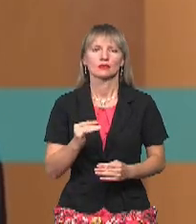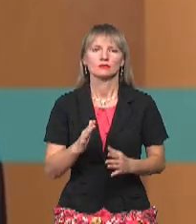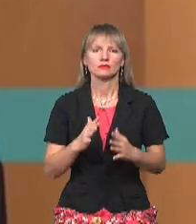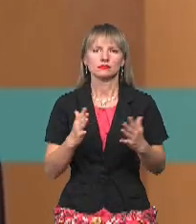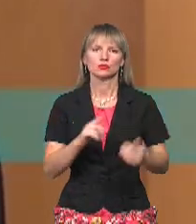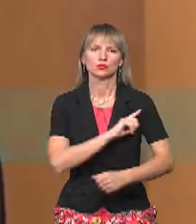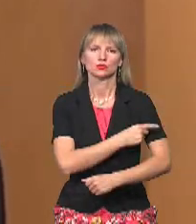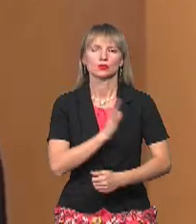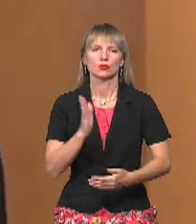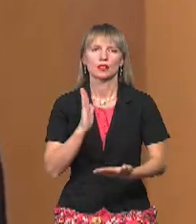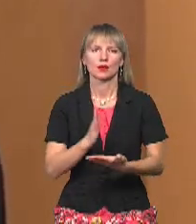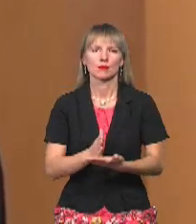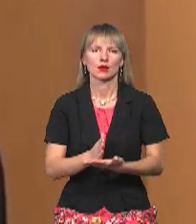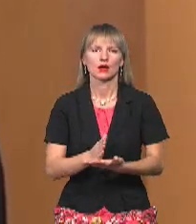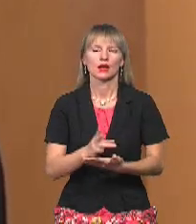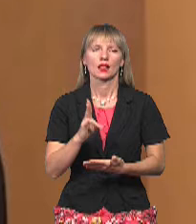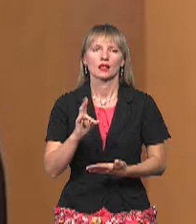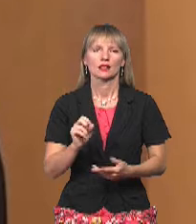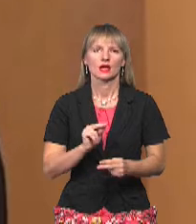будуть націлені на практичне навчання